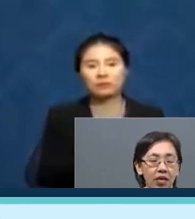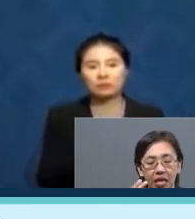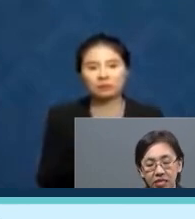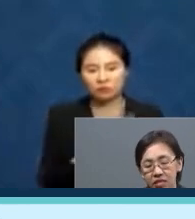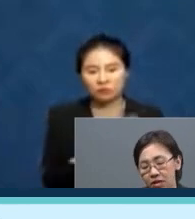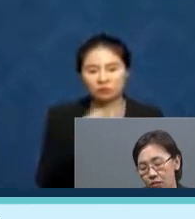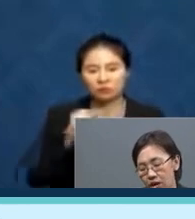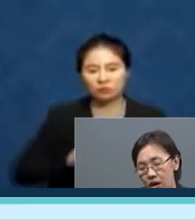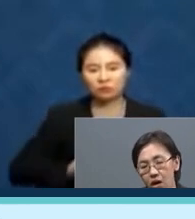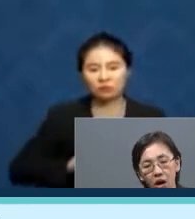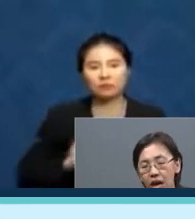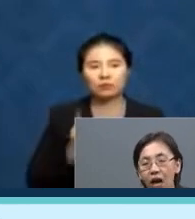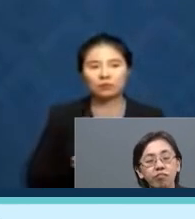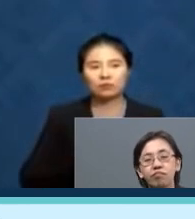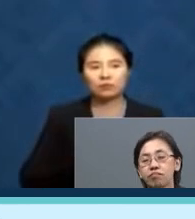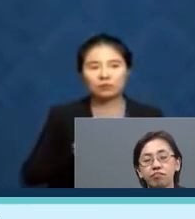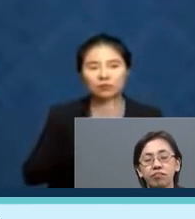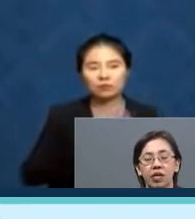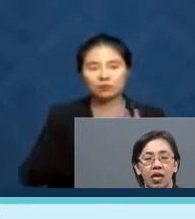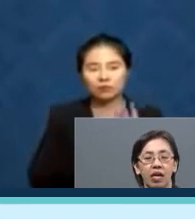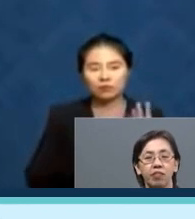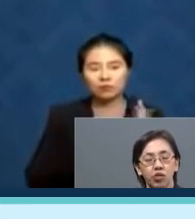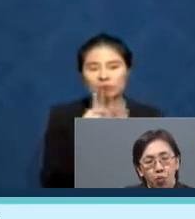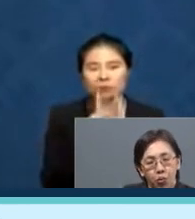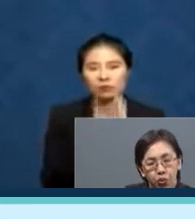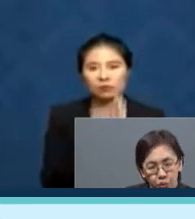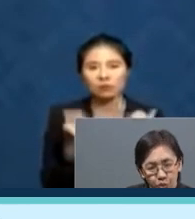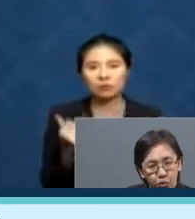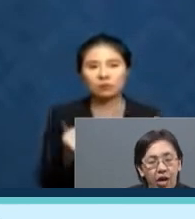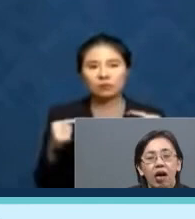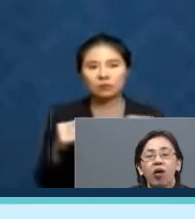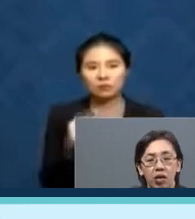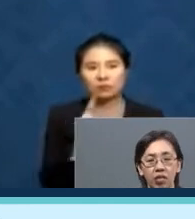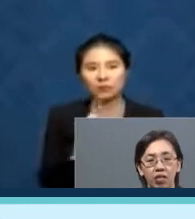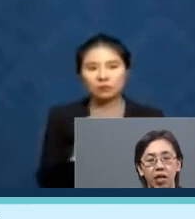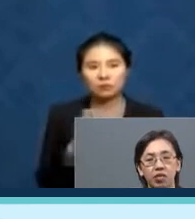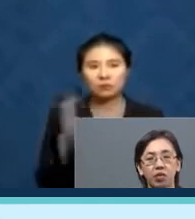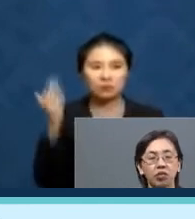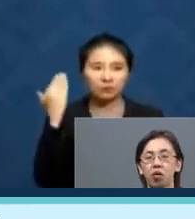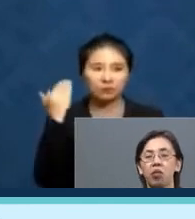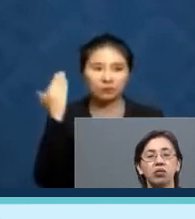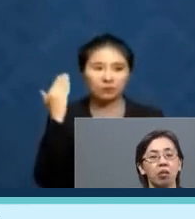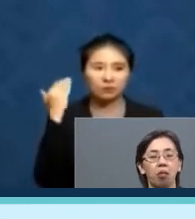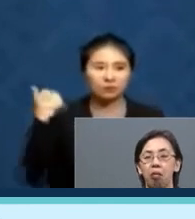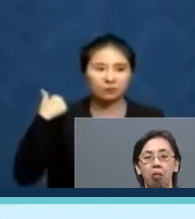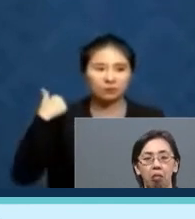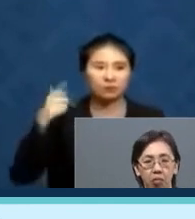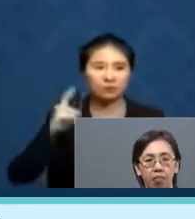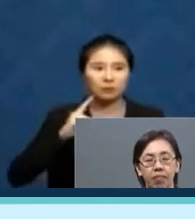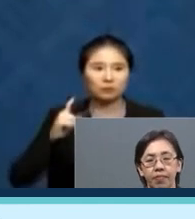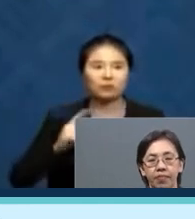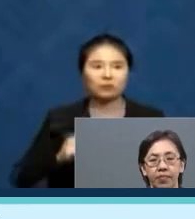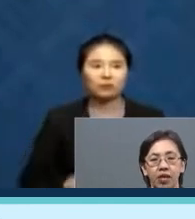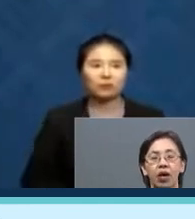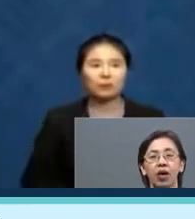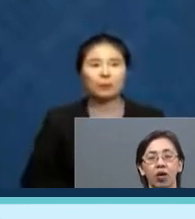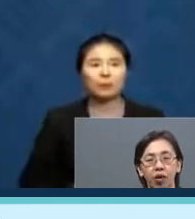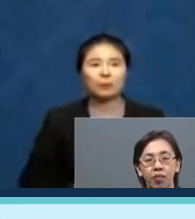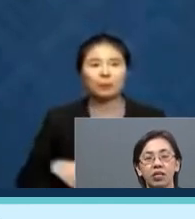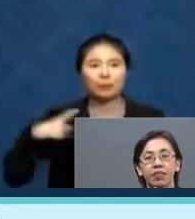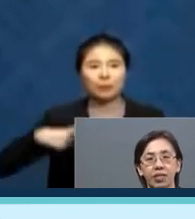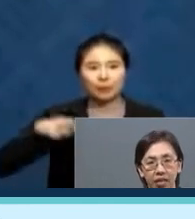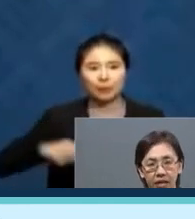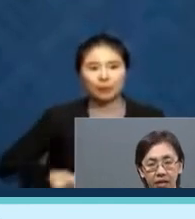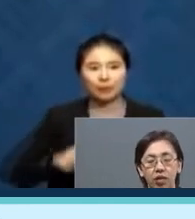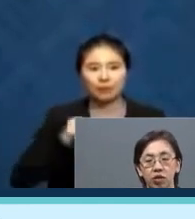ปีนี้เฉพาะครึ่งปีก็ 400,000 กว่าล้านแล้วคาดว่ามาถึงวันนี้เนี่ยผมได้ยอดแล้วเกือบ 600,000 ล้านถ้าเป็นไปตามนี้เพราะว่ามีใบค